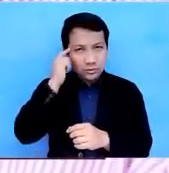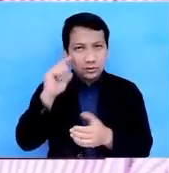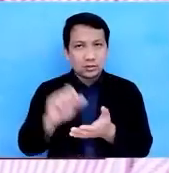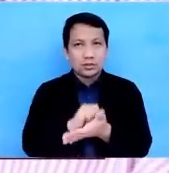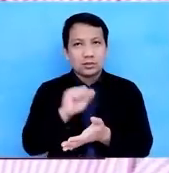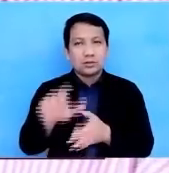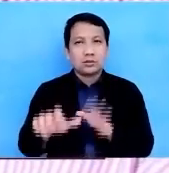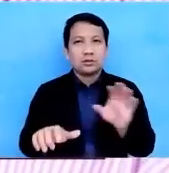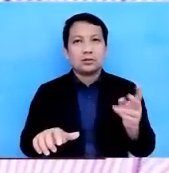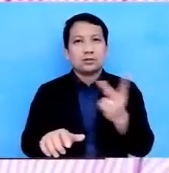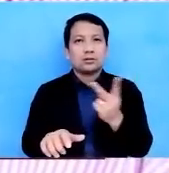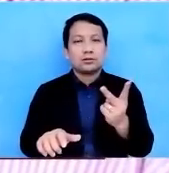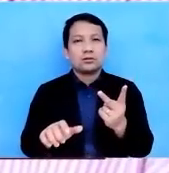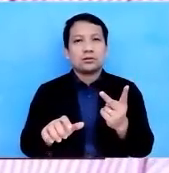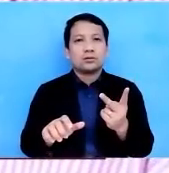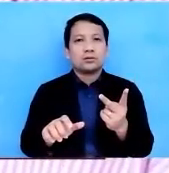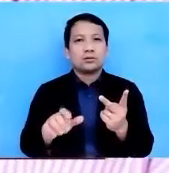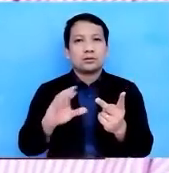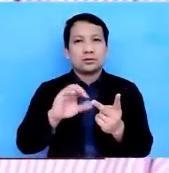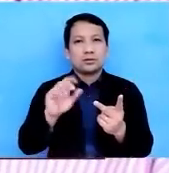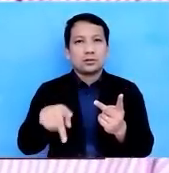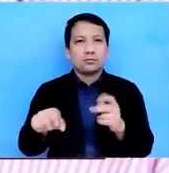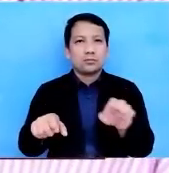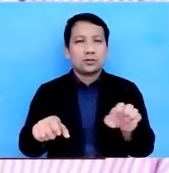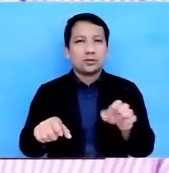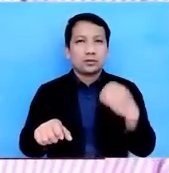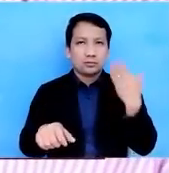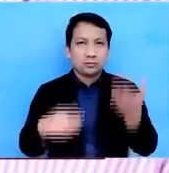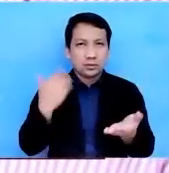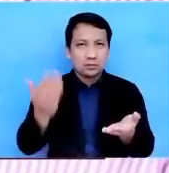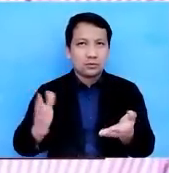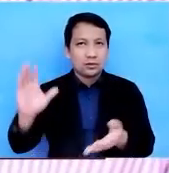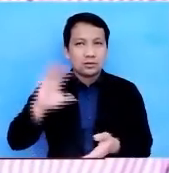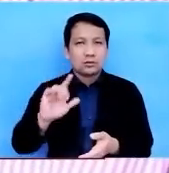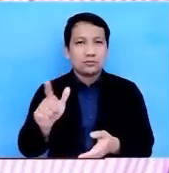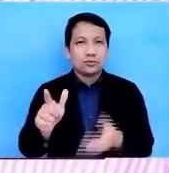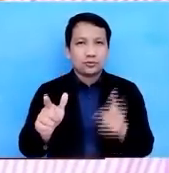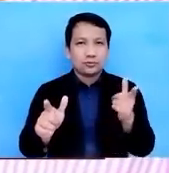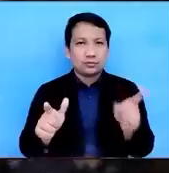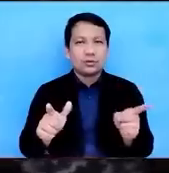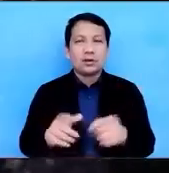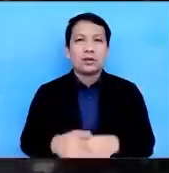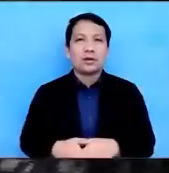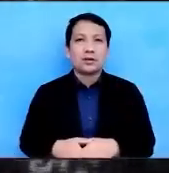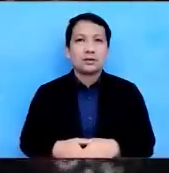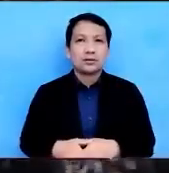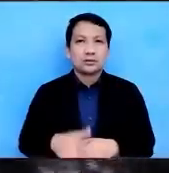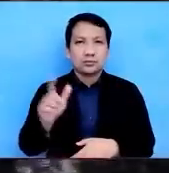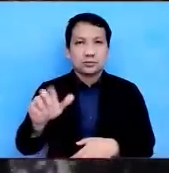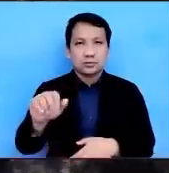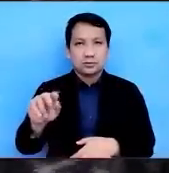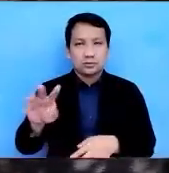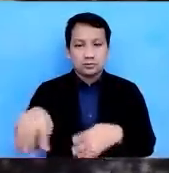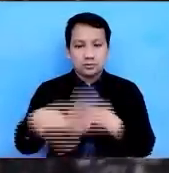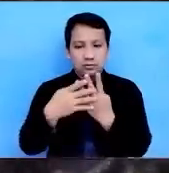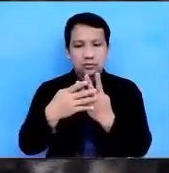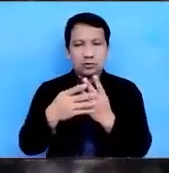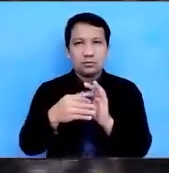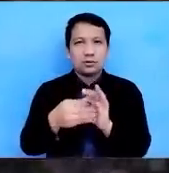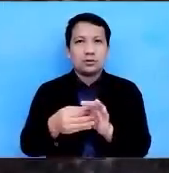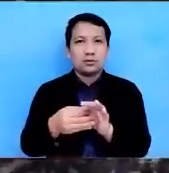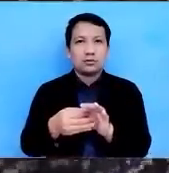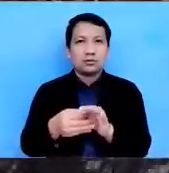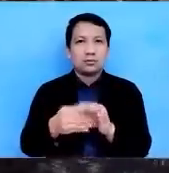kaso laban kina Casas at Gambe dahil namatay na sila noong 2021. 2013 pa nakakulong si Napoles matapos